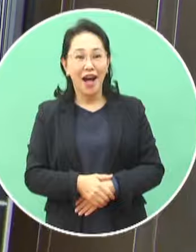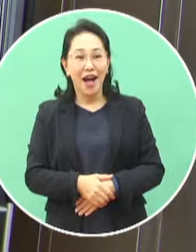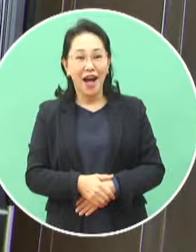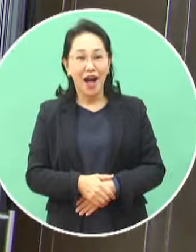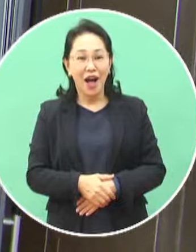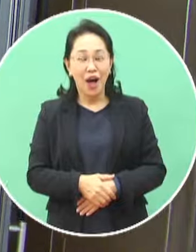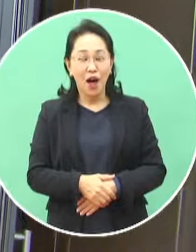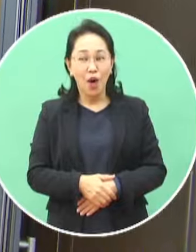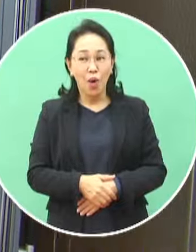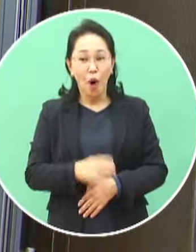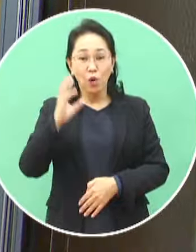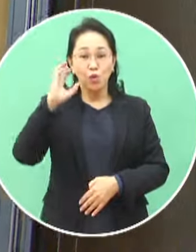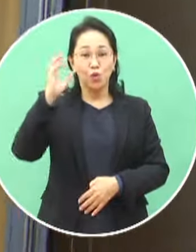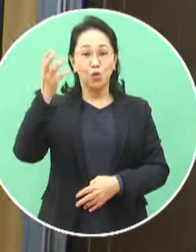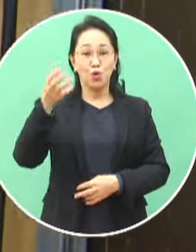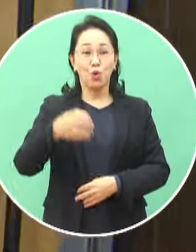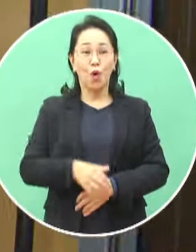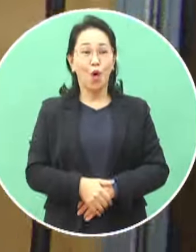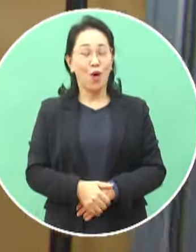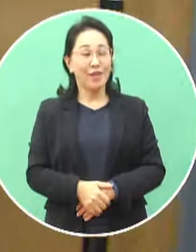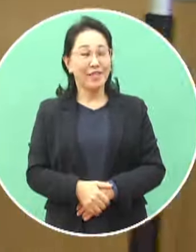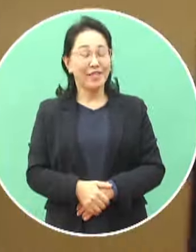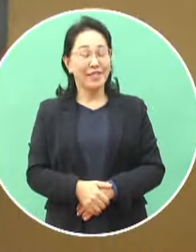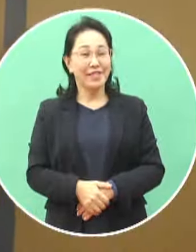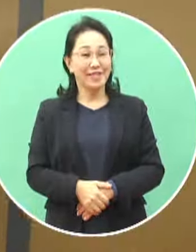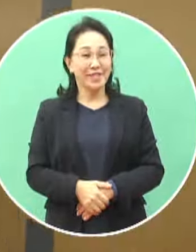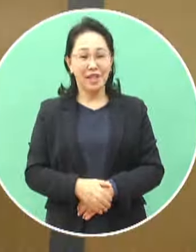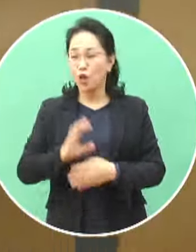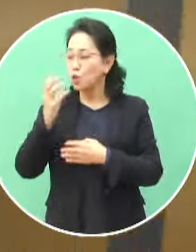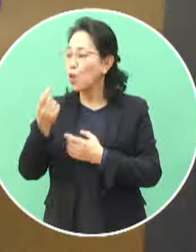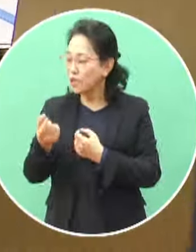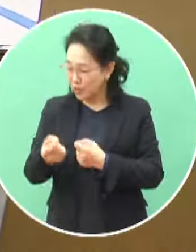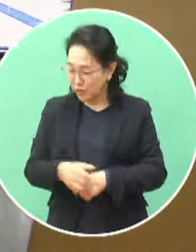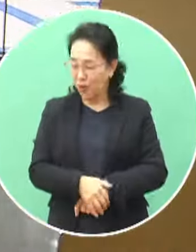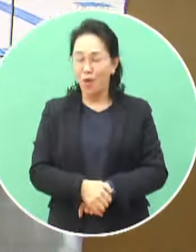失礼します、うわすごい すごくないですか？